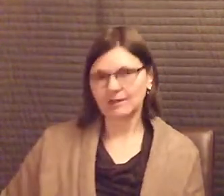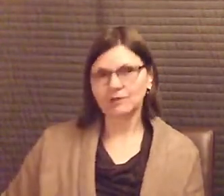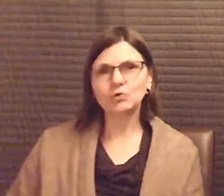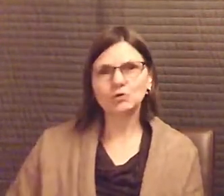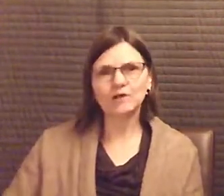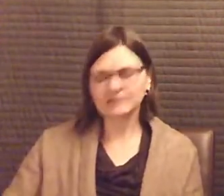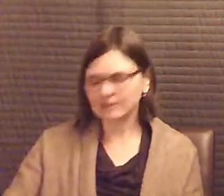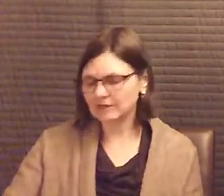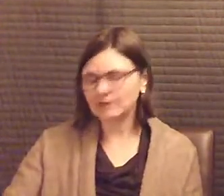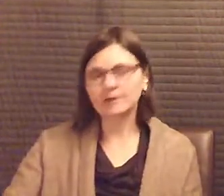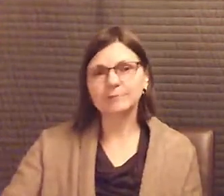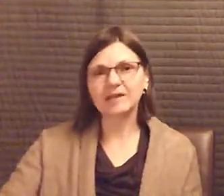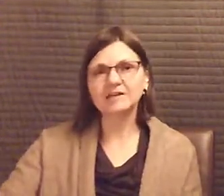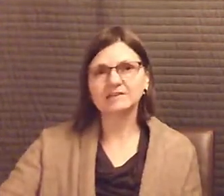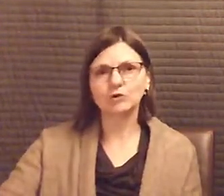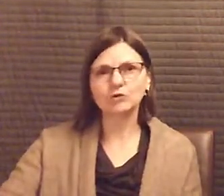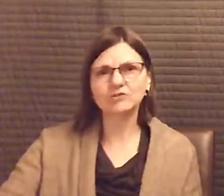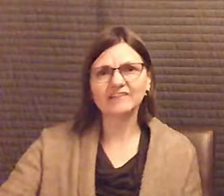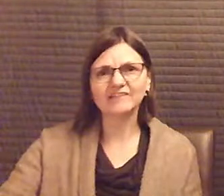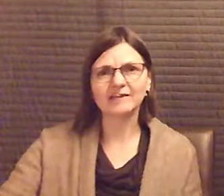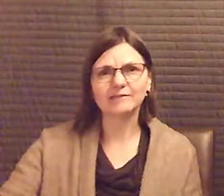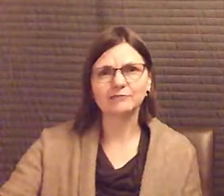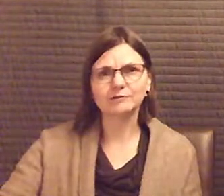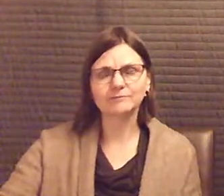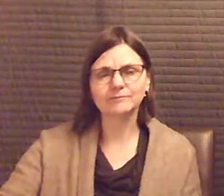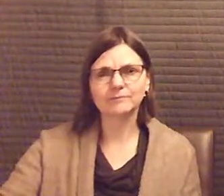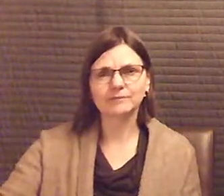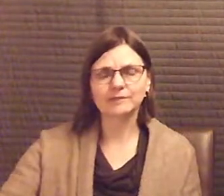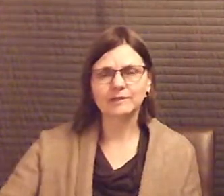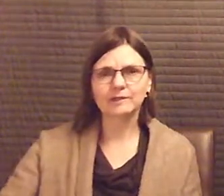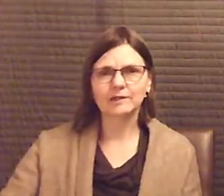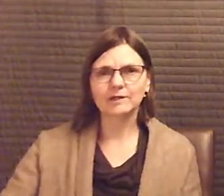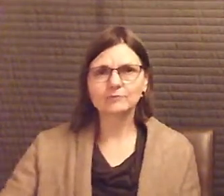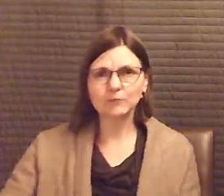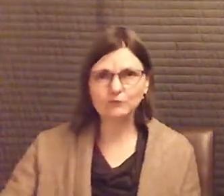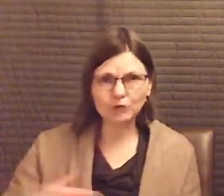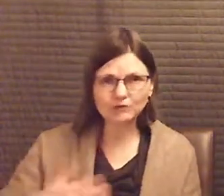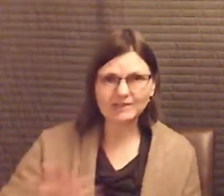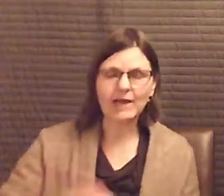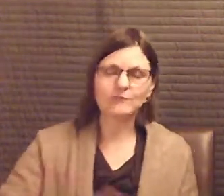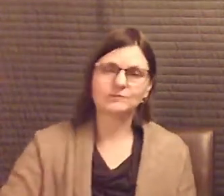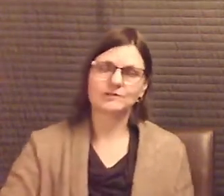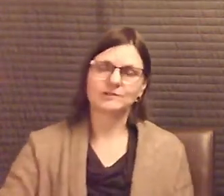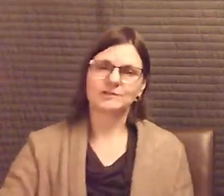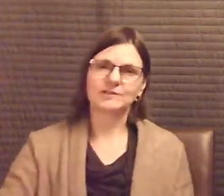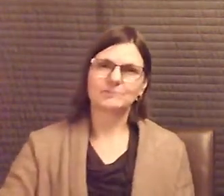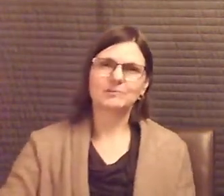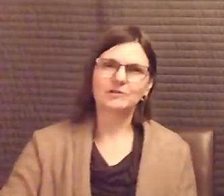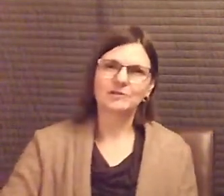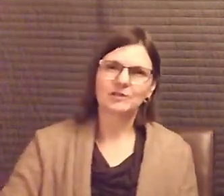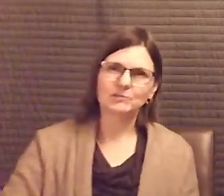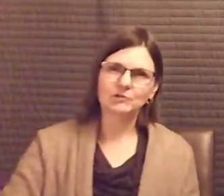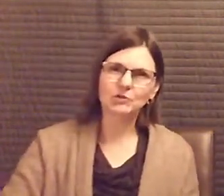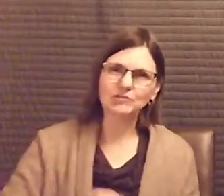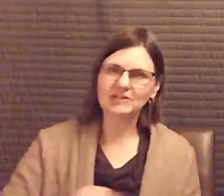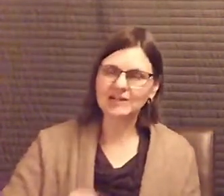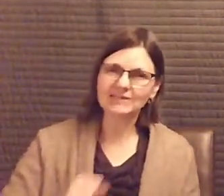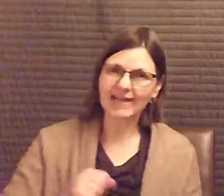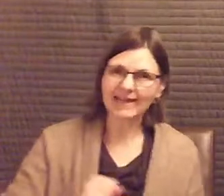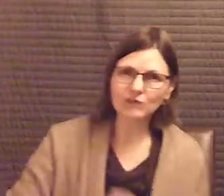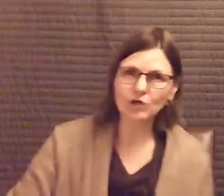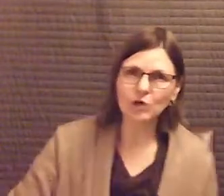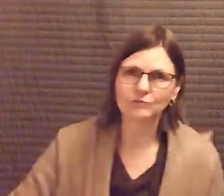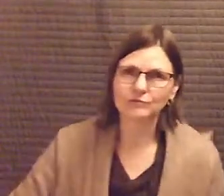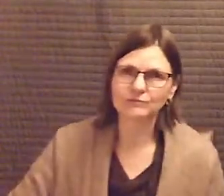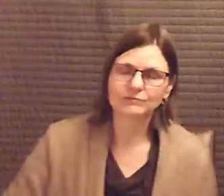our had hij predikt en onderwijs gegeven worden dan we nou het woord van god gingen begrip houden en v grote kracht